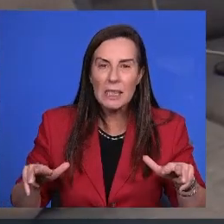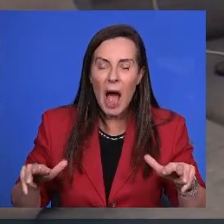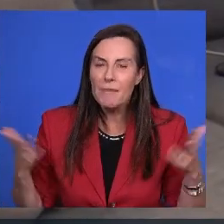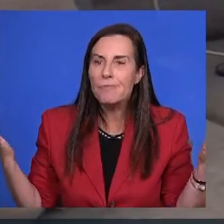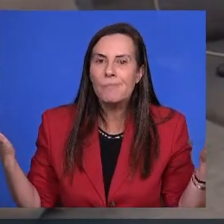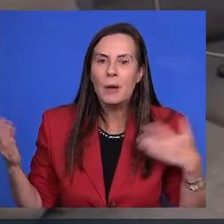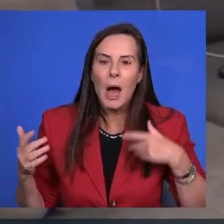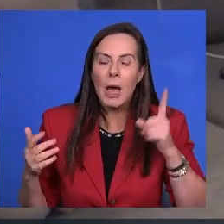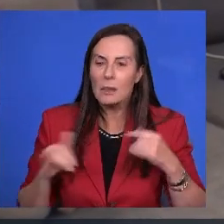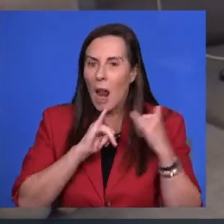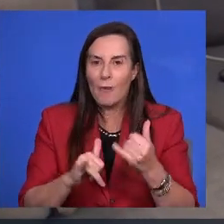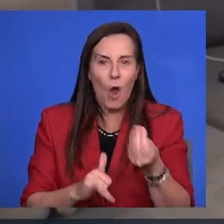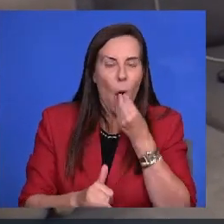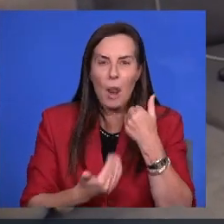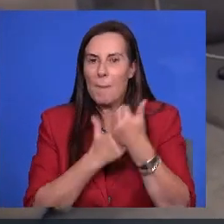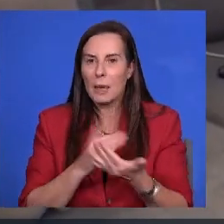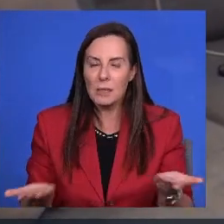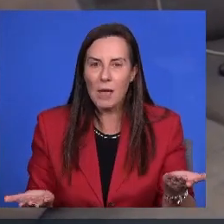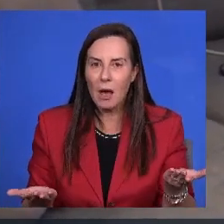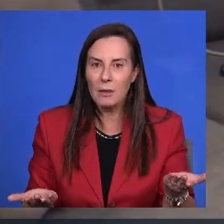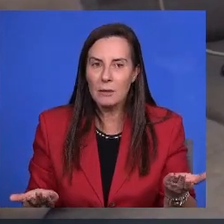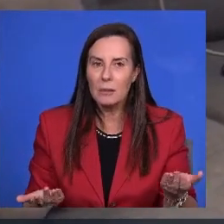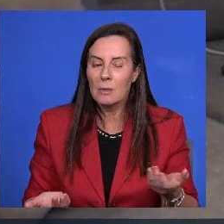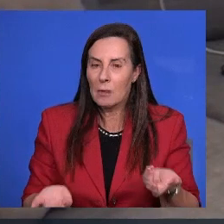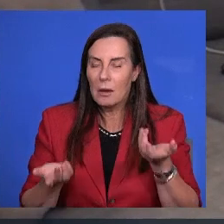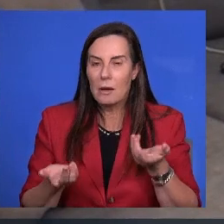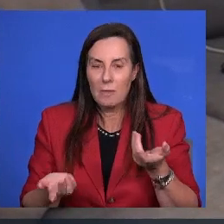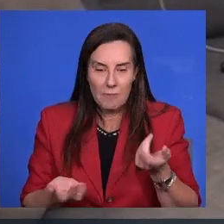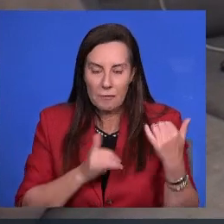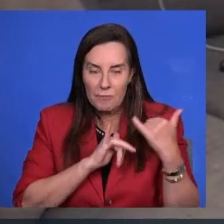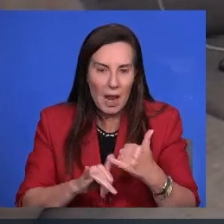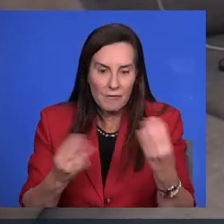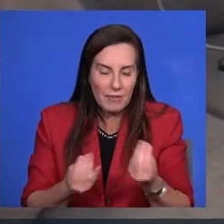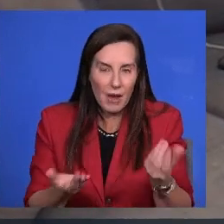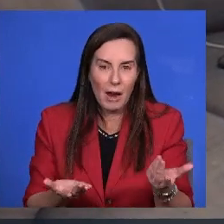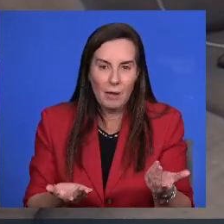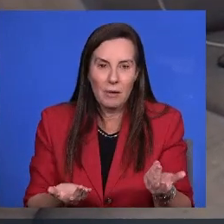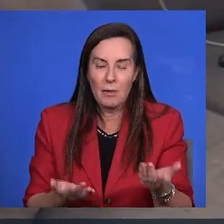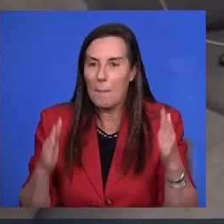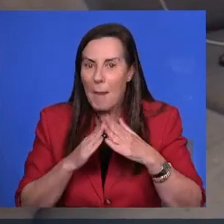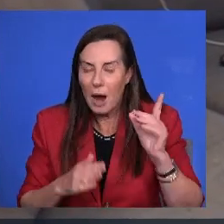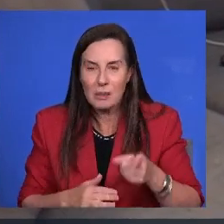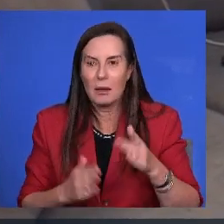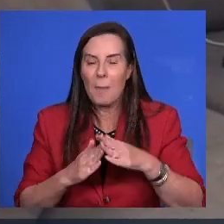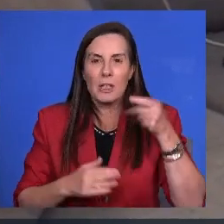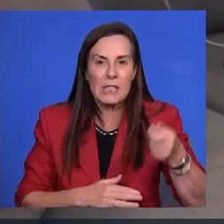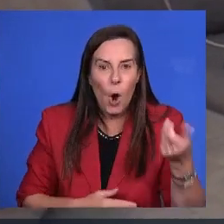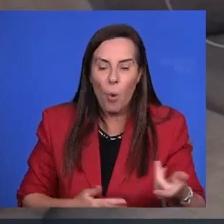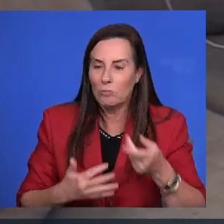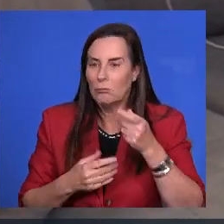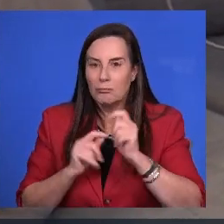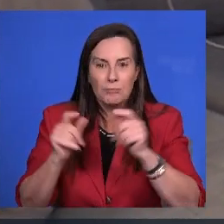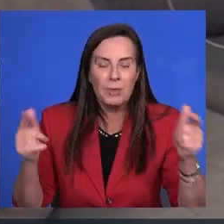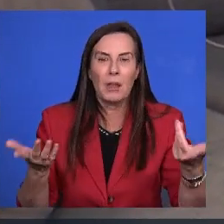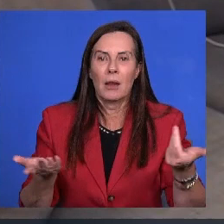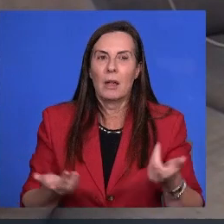אוכל לבית ולדאוג לדברים מינימליים, שזה ארבע קירות, שכירות וכל החשבונות